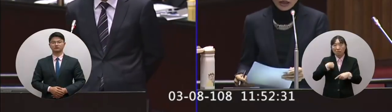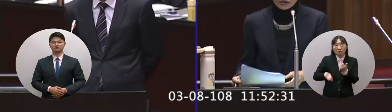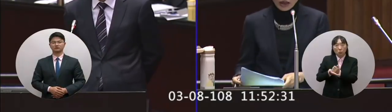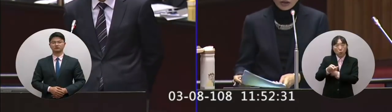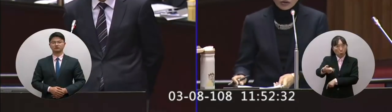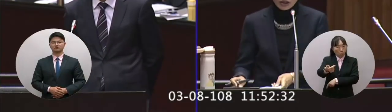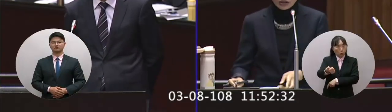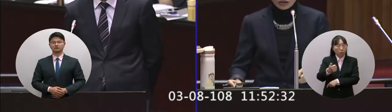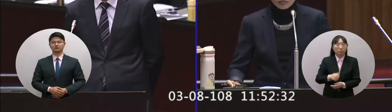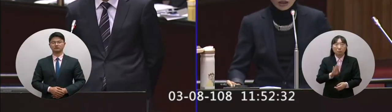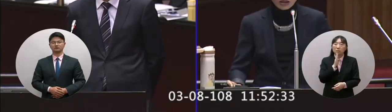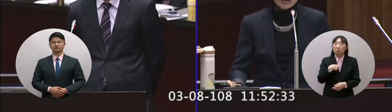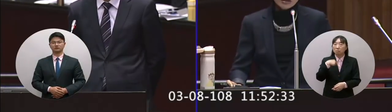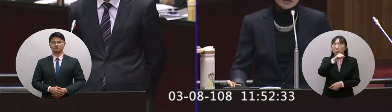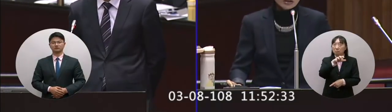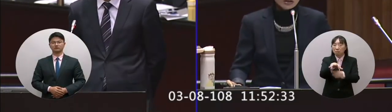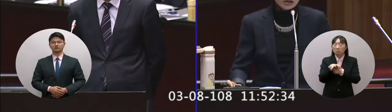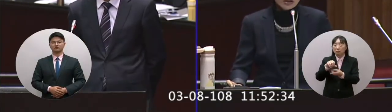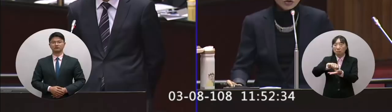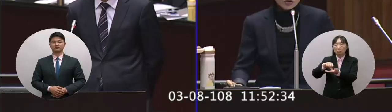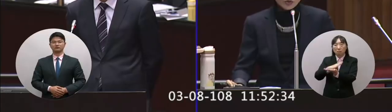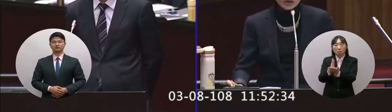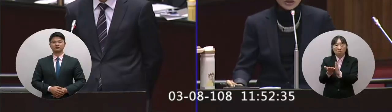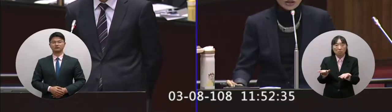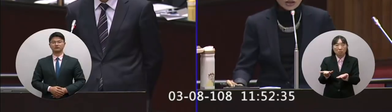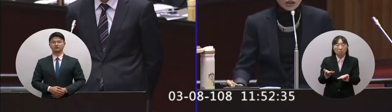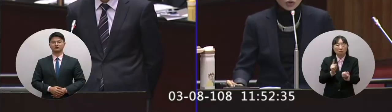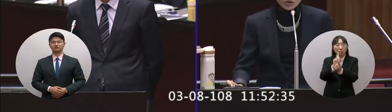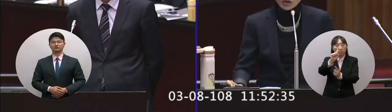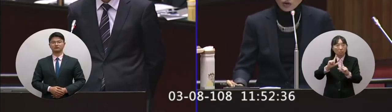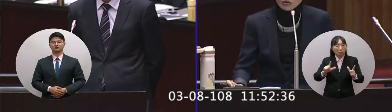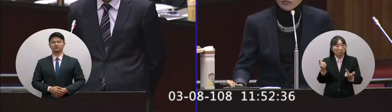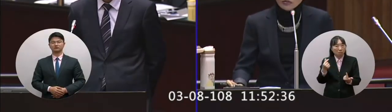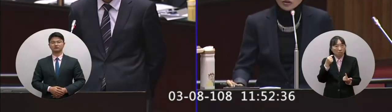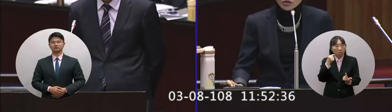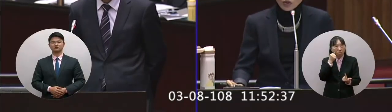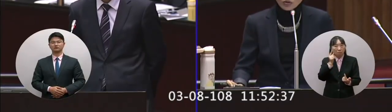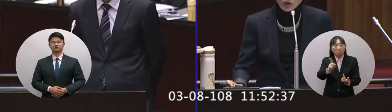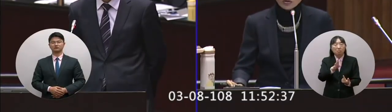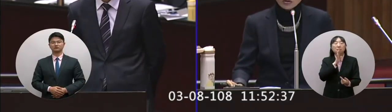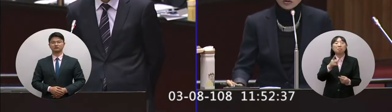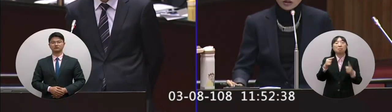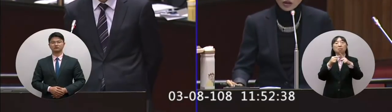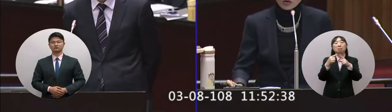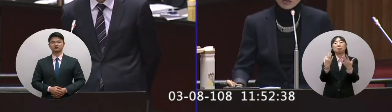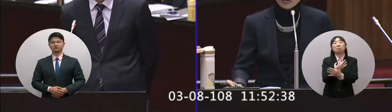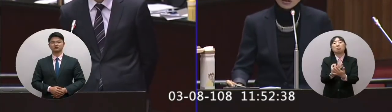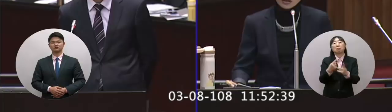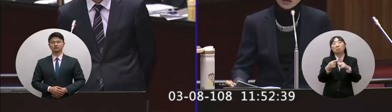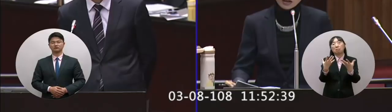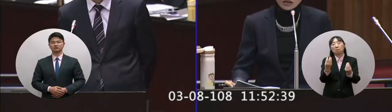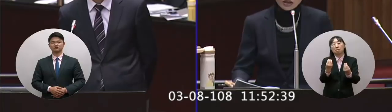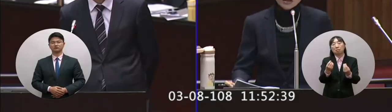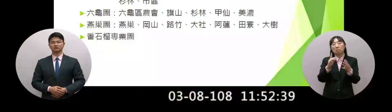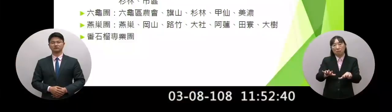但台湾的农业其实面临到一个更严重的问题是缺工，从农人口